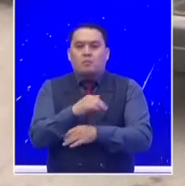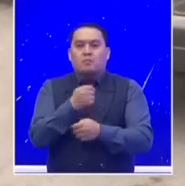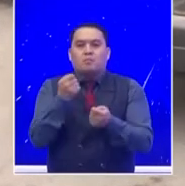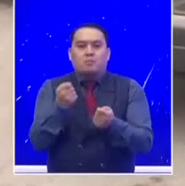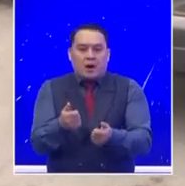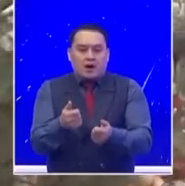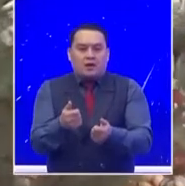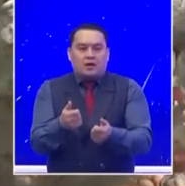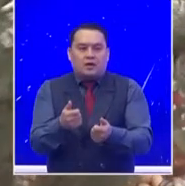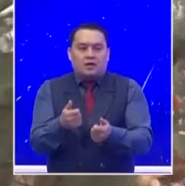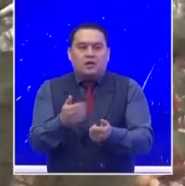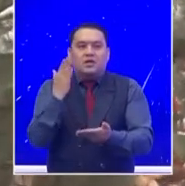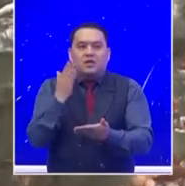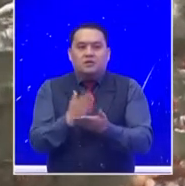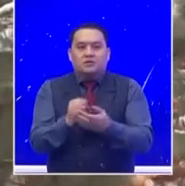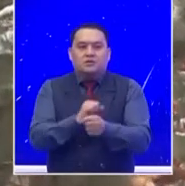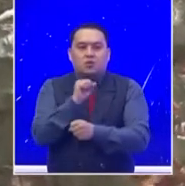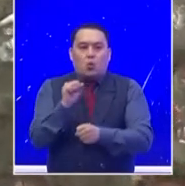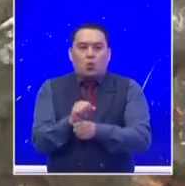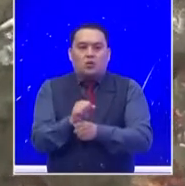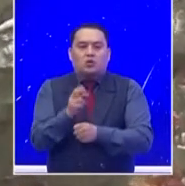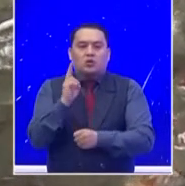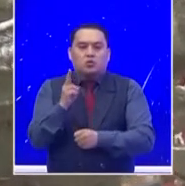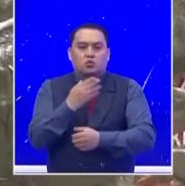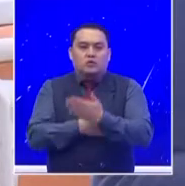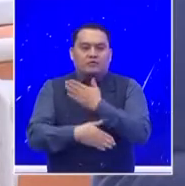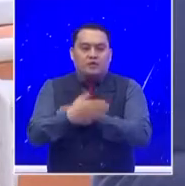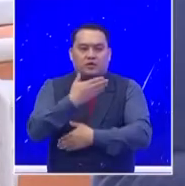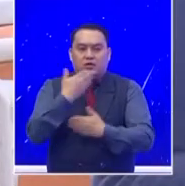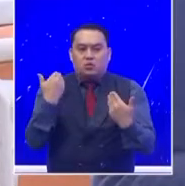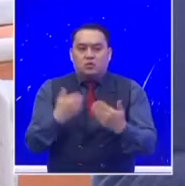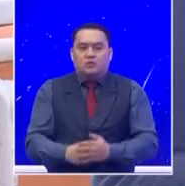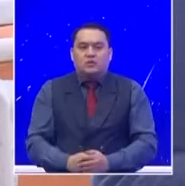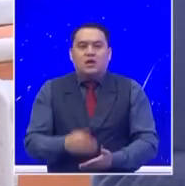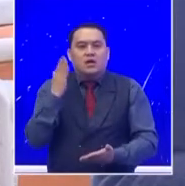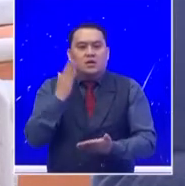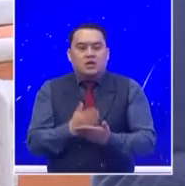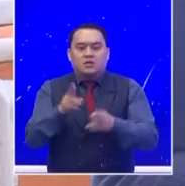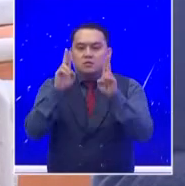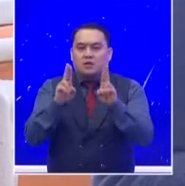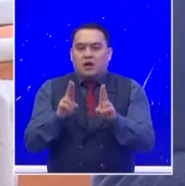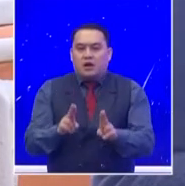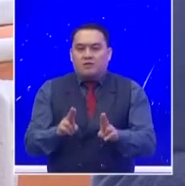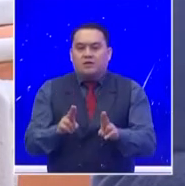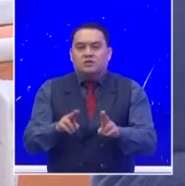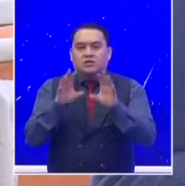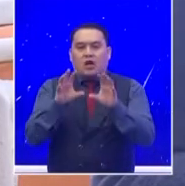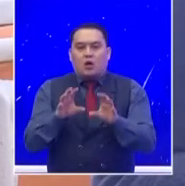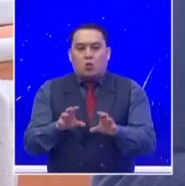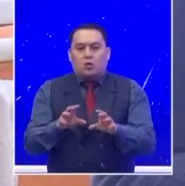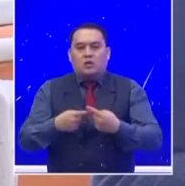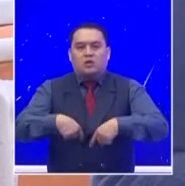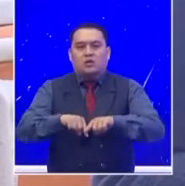мало, сетуют они. А на имеющихся стоят зачастую не те, кому положено. Есть законы и правила дорожного движения ПДД, раздел